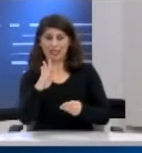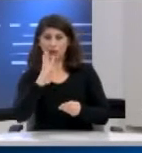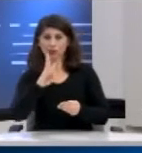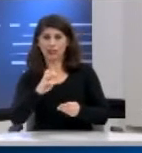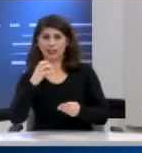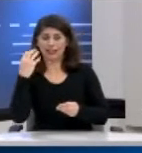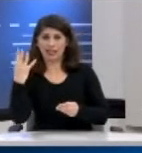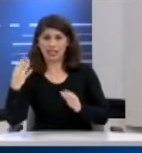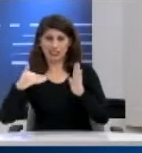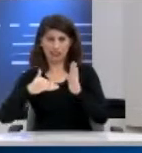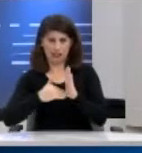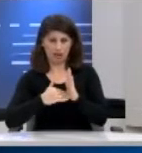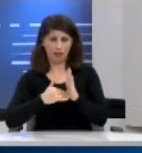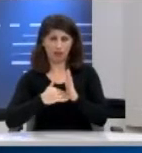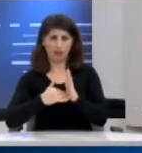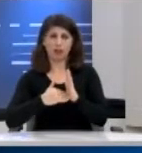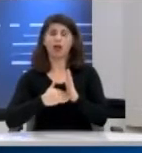1.434.000,